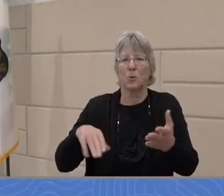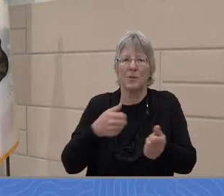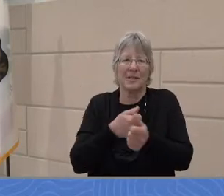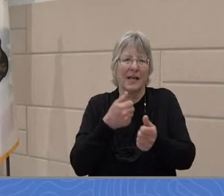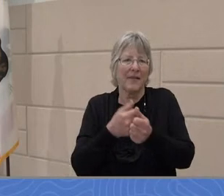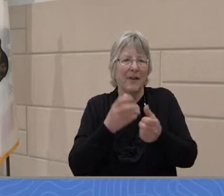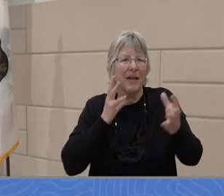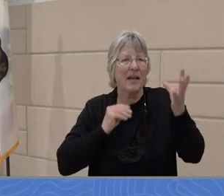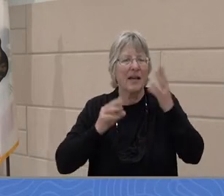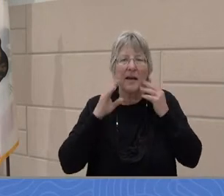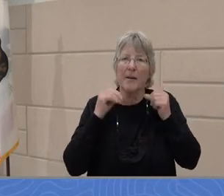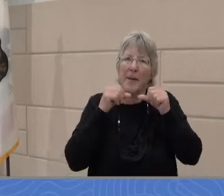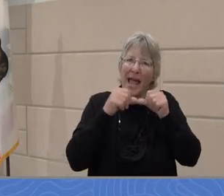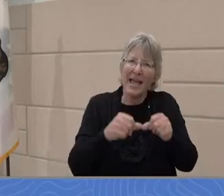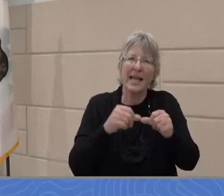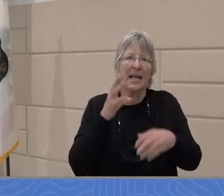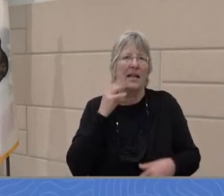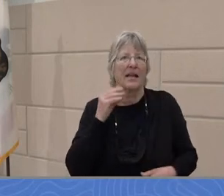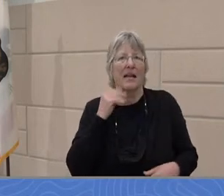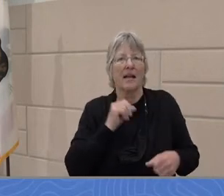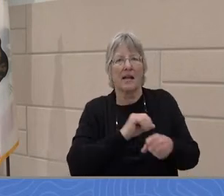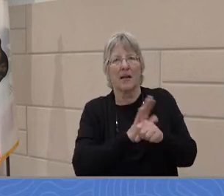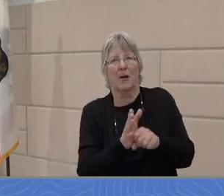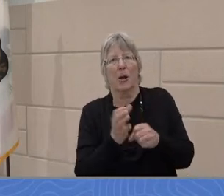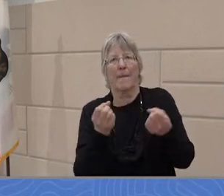ក្រុមគ្រួសារនីមួយមួយ